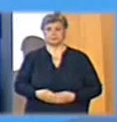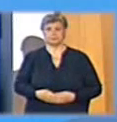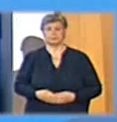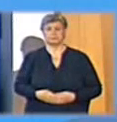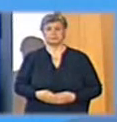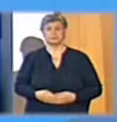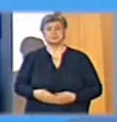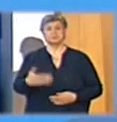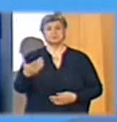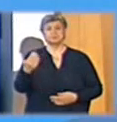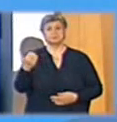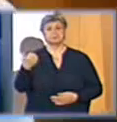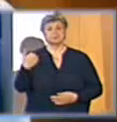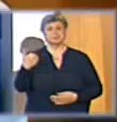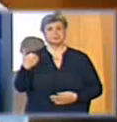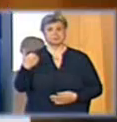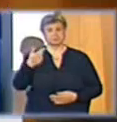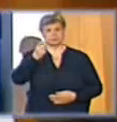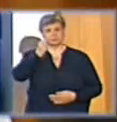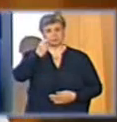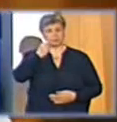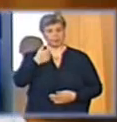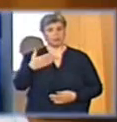Μακρυγιάννης από πρώτο θέμα. Κύριε εκπρόσωπε, θέλω να σας